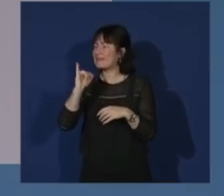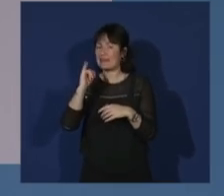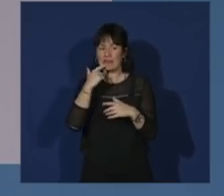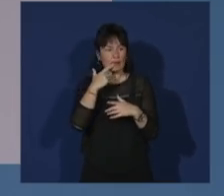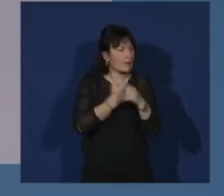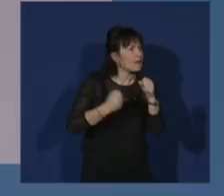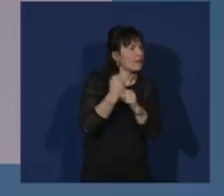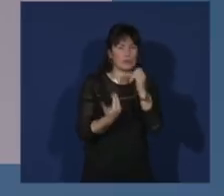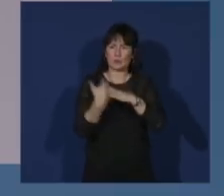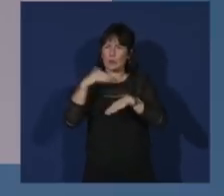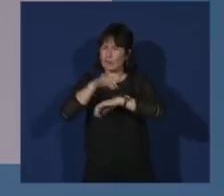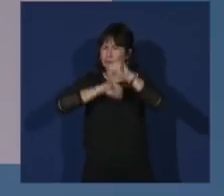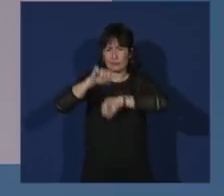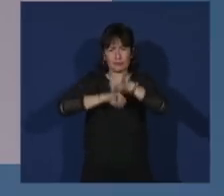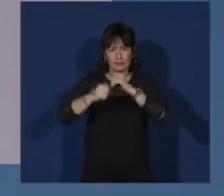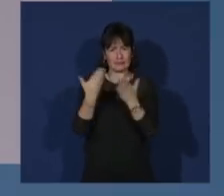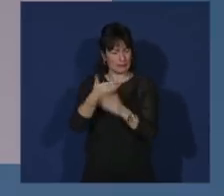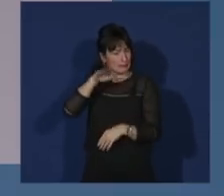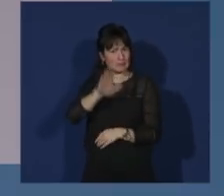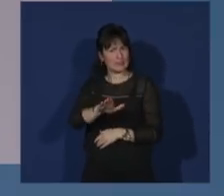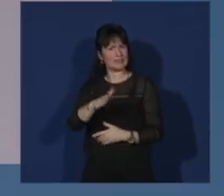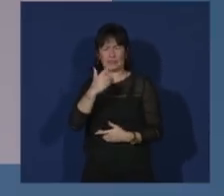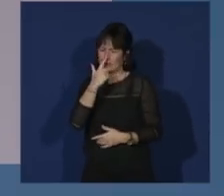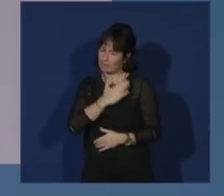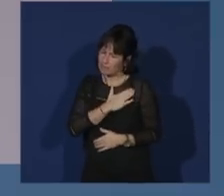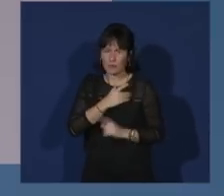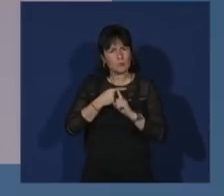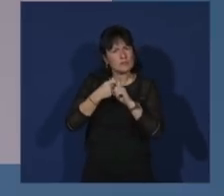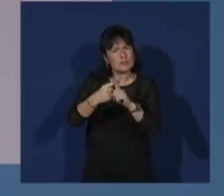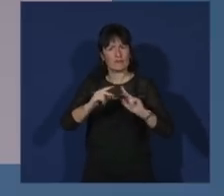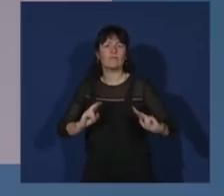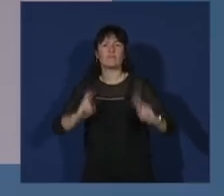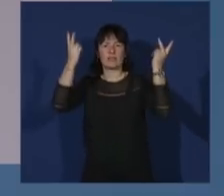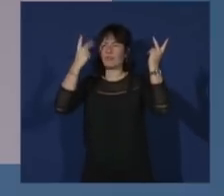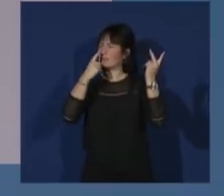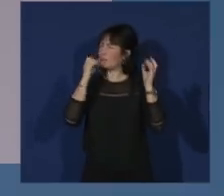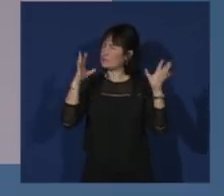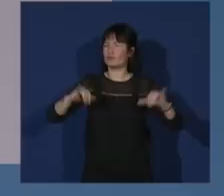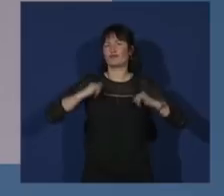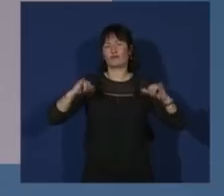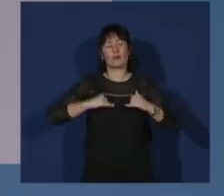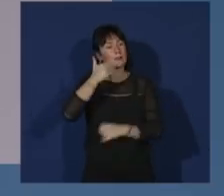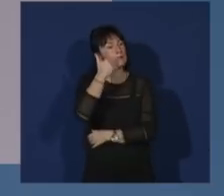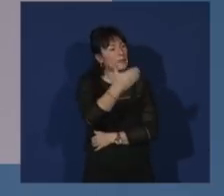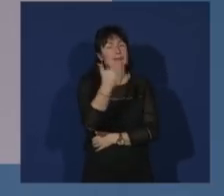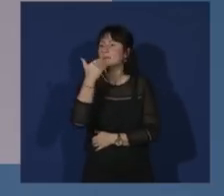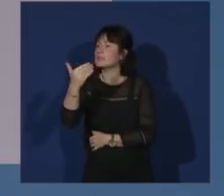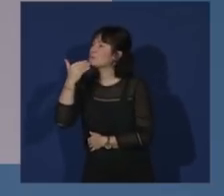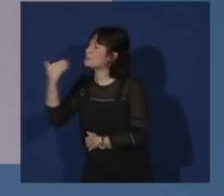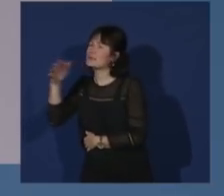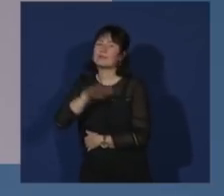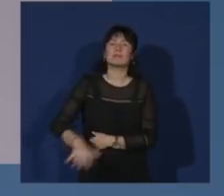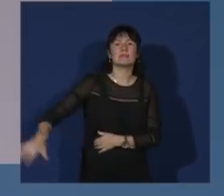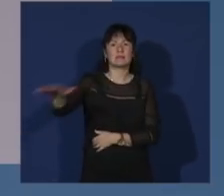vous ressemble, elle est bienveillante, elle est dynamique, il y a un souffle de jeunesse. Merci à vous, merci pour ce que vous apportez,